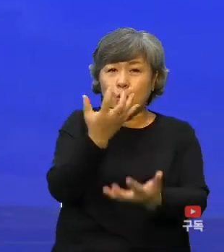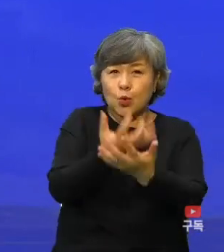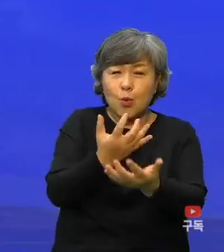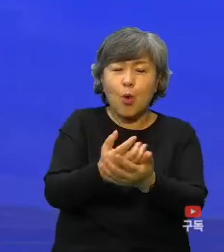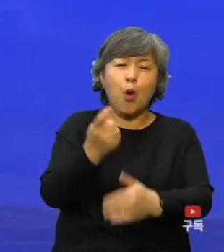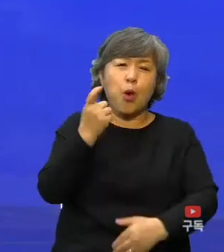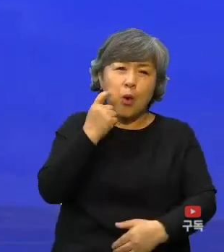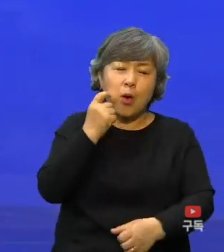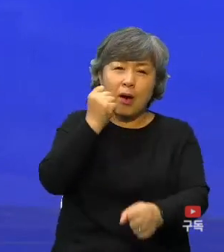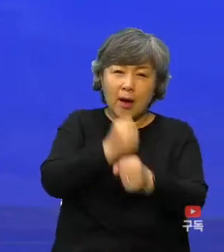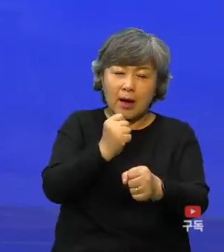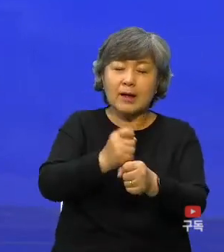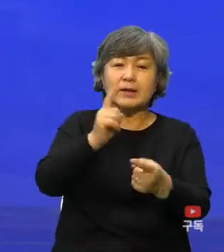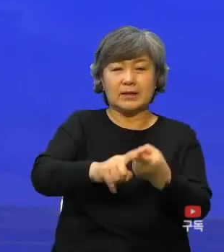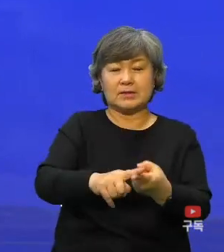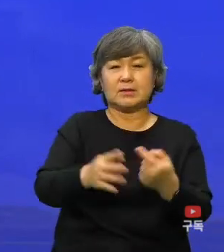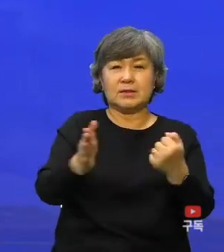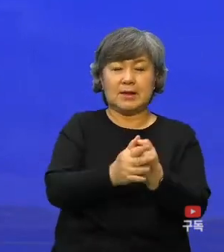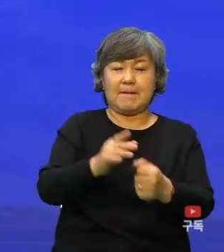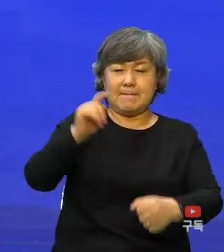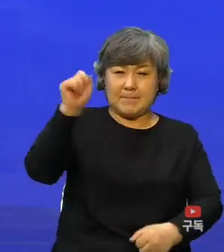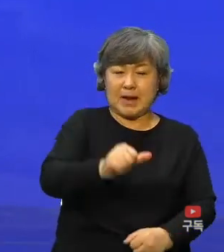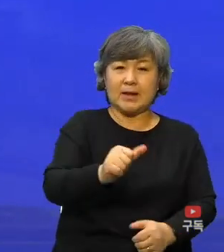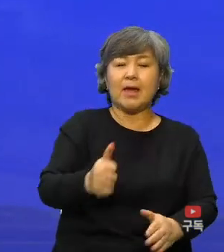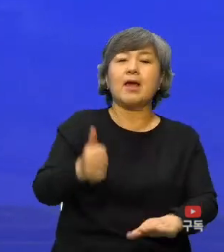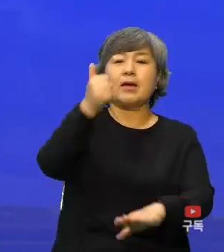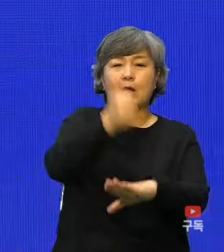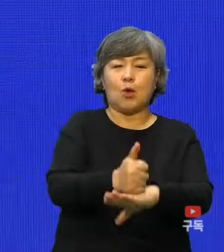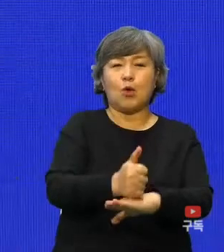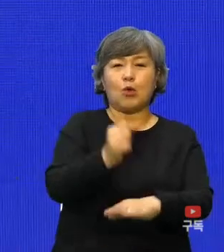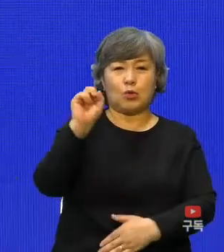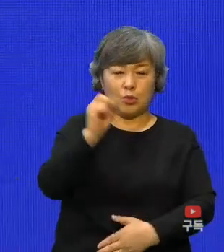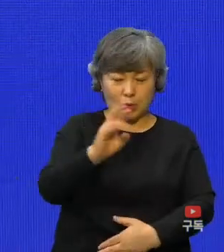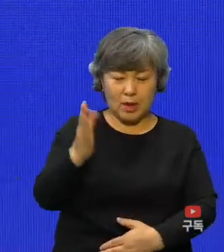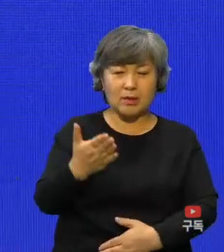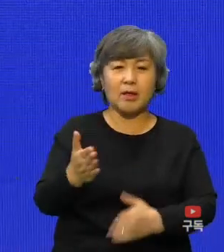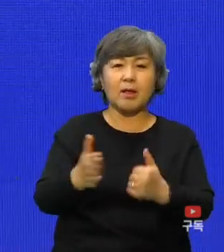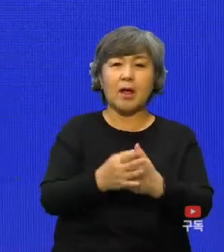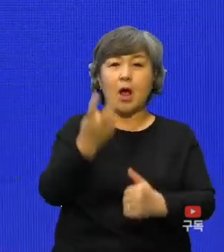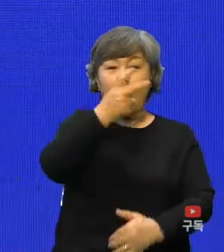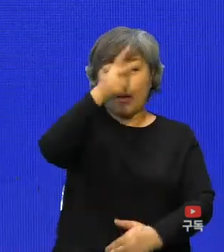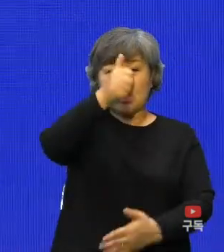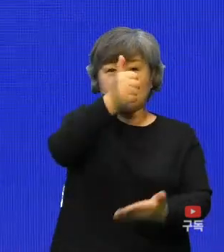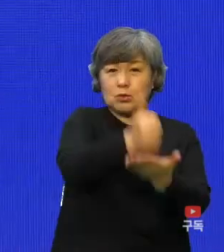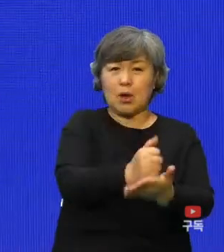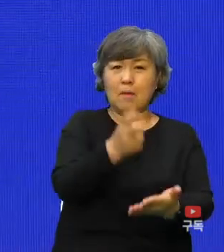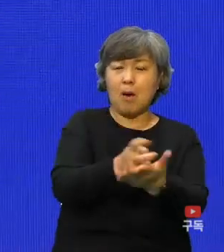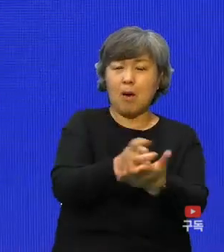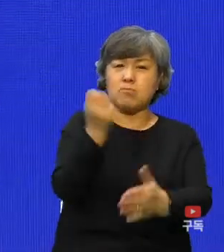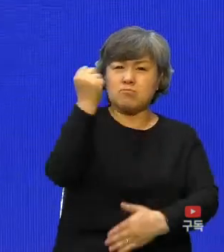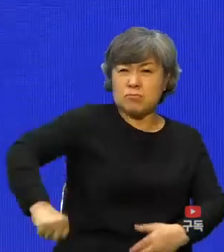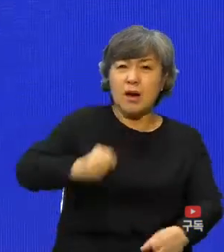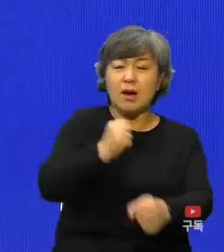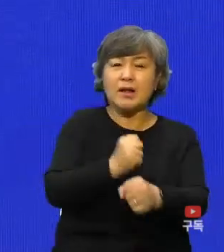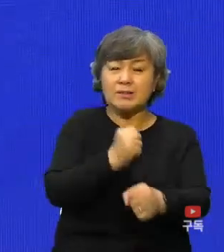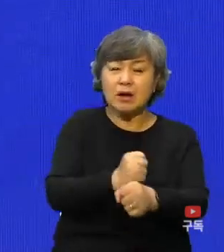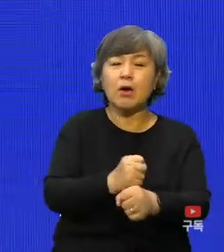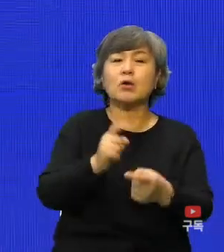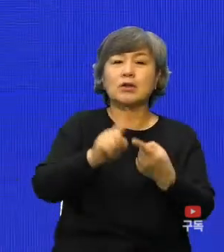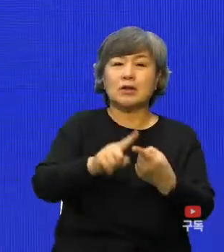주가 조작 사건 등 역시 신속히 결론이 나야 할 것입니다. 검찰총장이 법을 위반하여 총선 기간